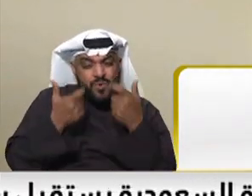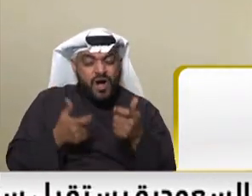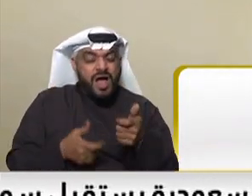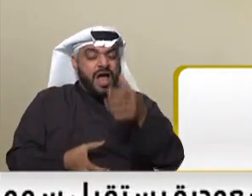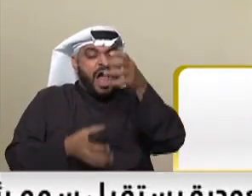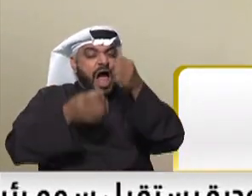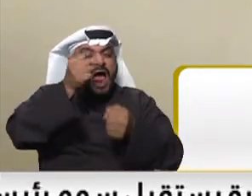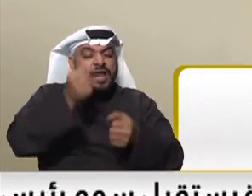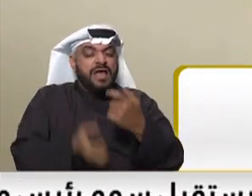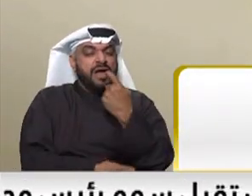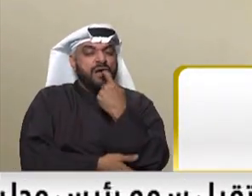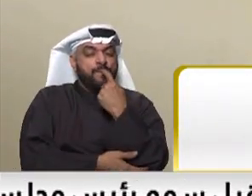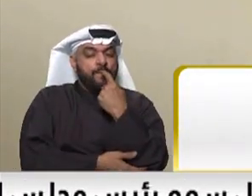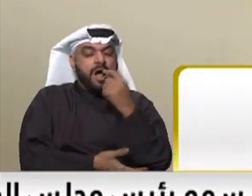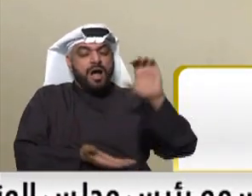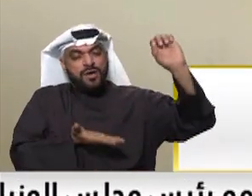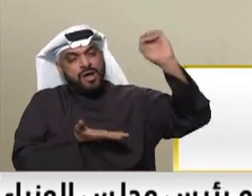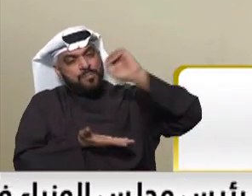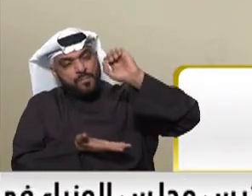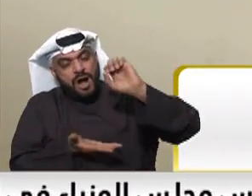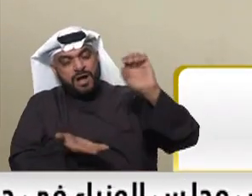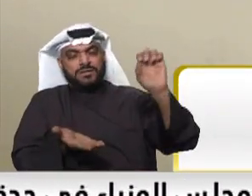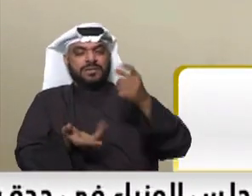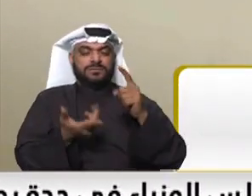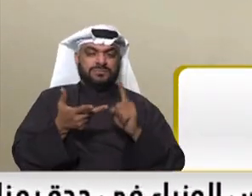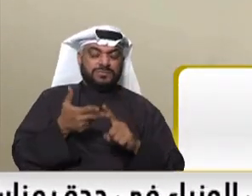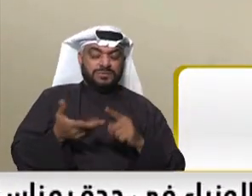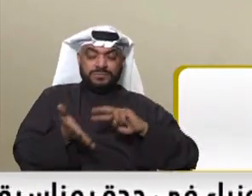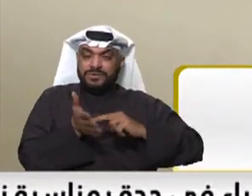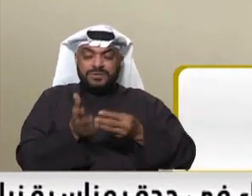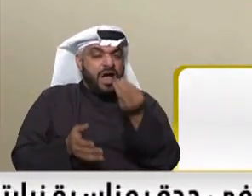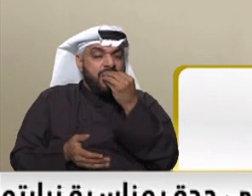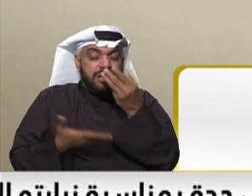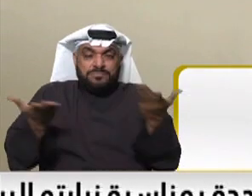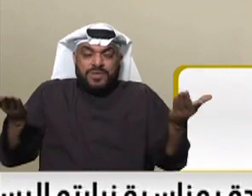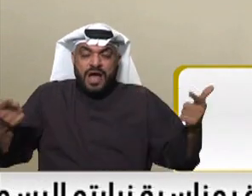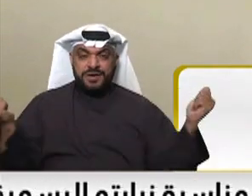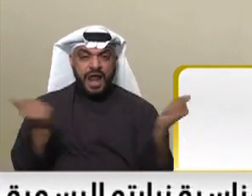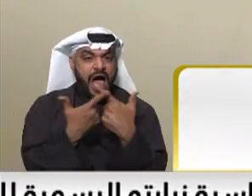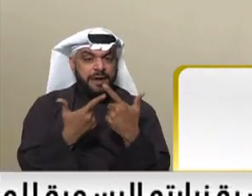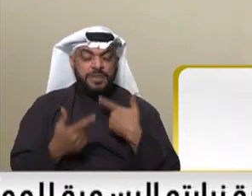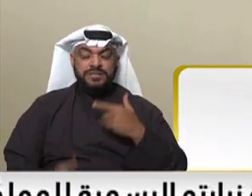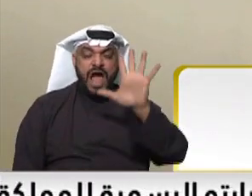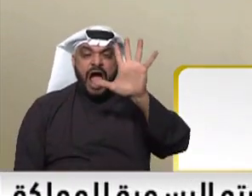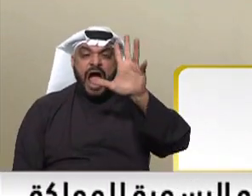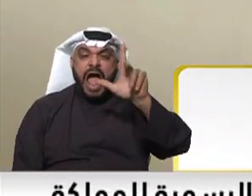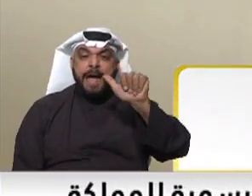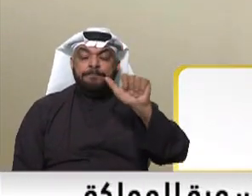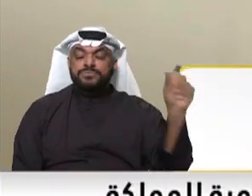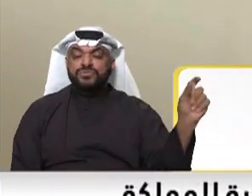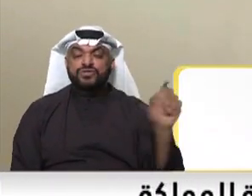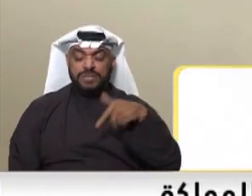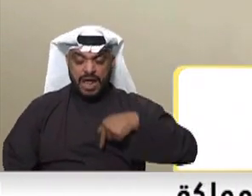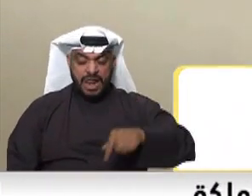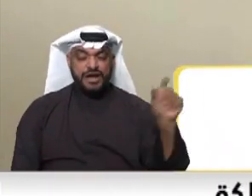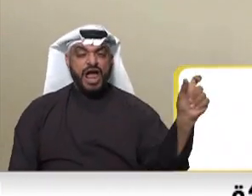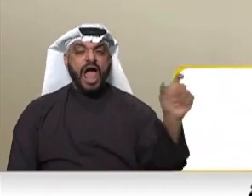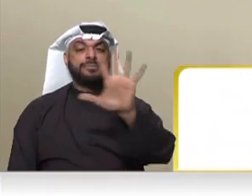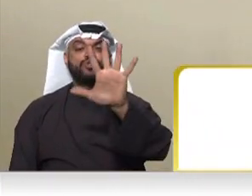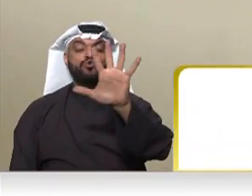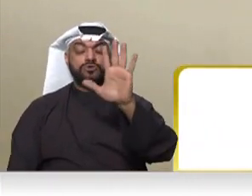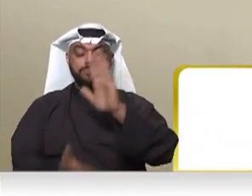في العلاج في الغذاء وحنا في الحرب عننا خمس شهور وكل شيء م عننا